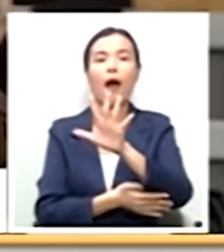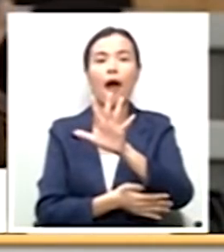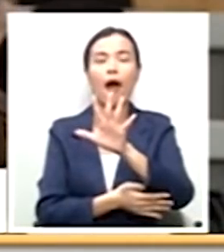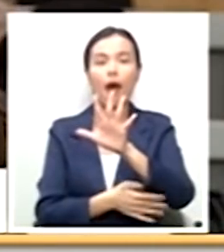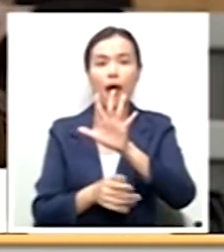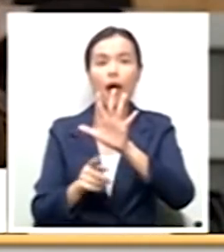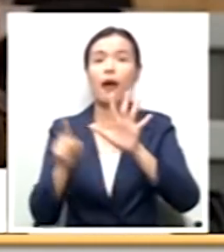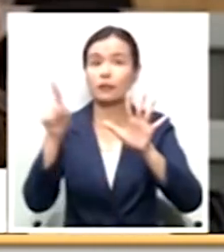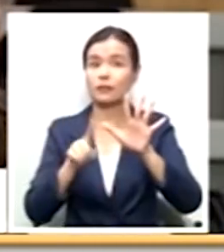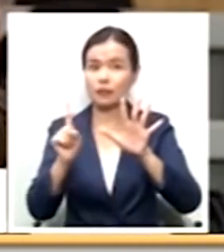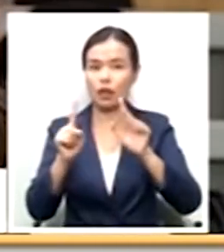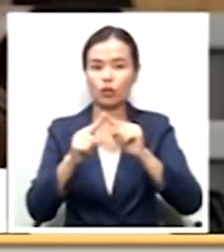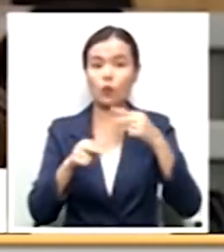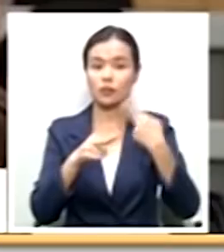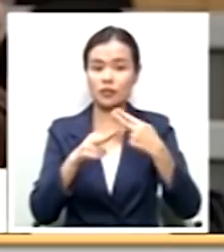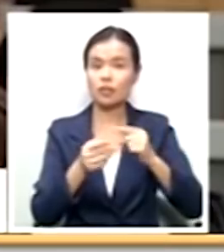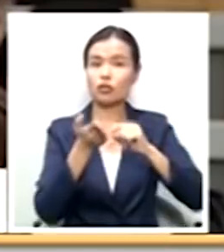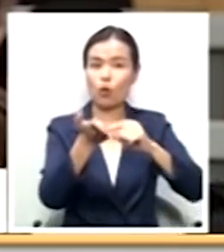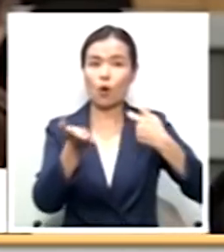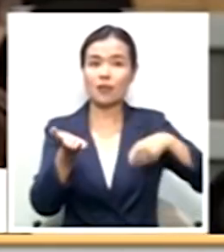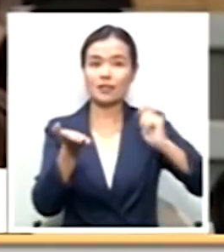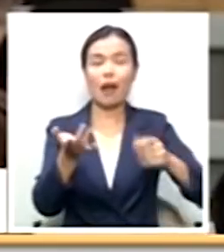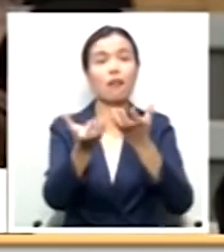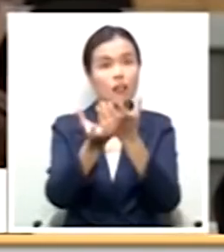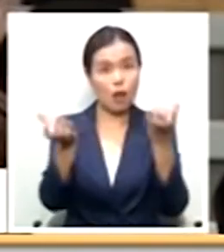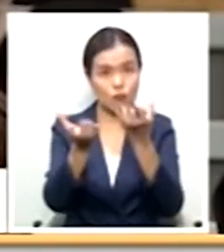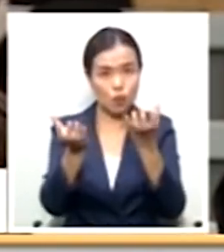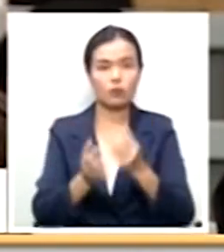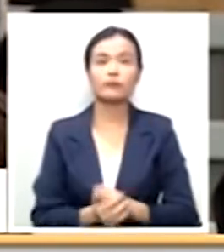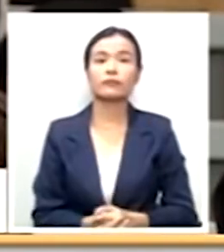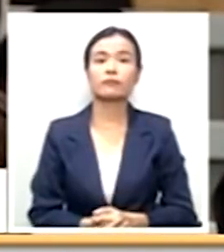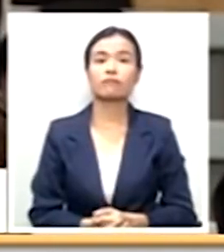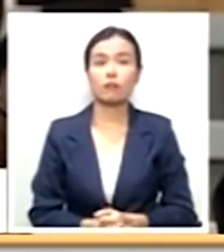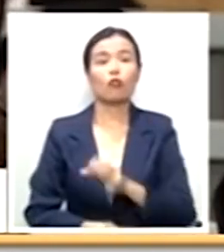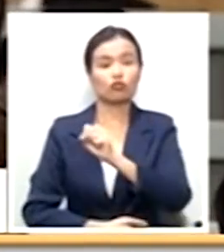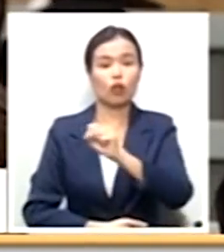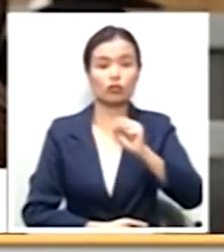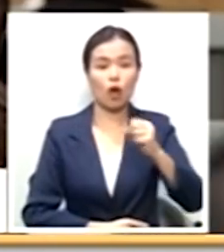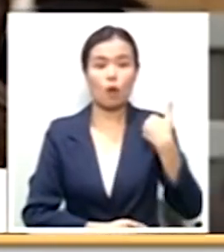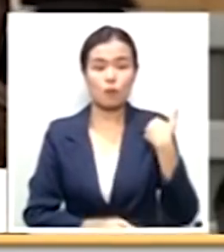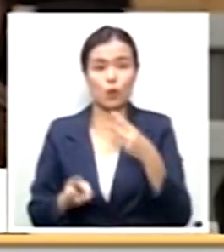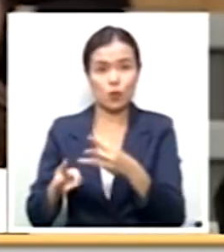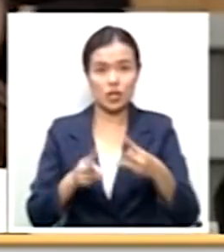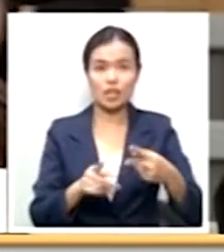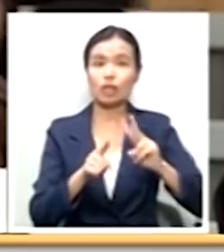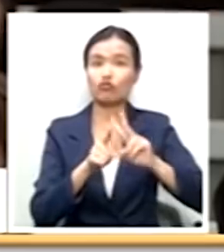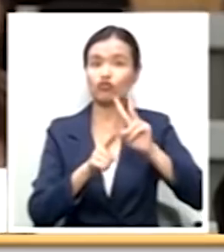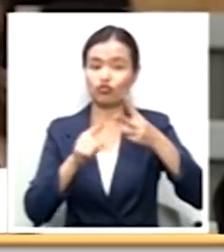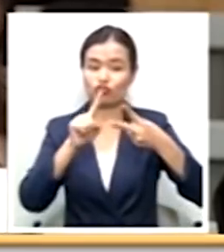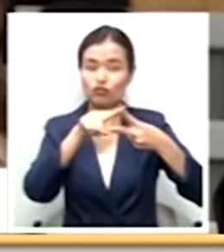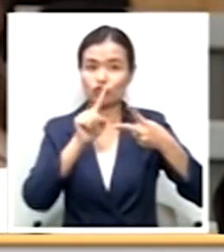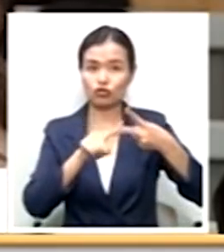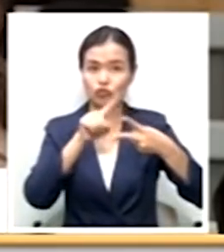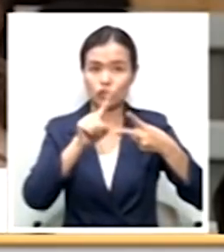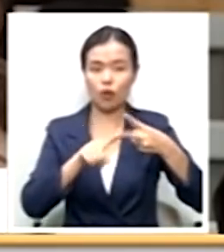ชื่อนะครับส่งไปให้กับศาลรัฐธรรมนูญฉะนั้นสมาชิกสภาผู้แทนราษฎรจึงมีอยู่2ช่องทางหลักๆที่จะตรวจสอบการใช้อ